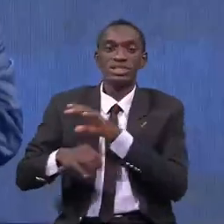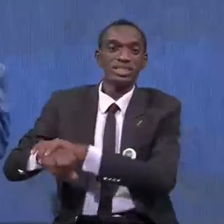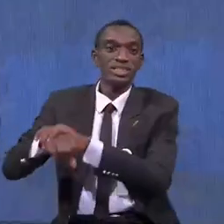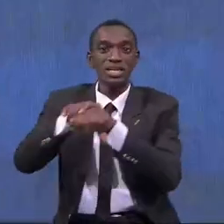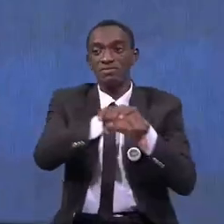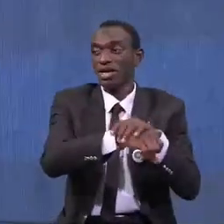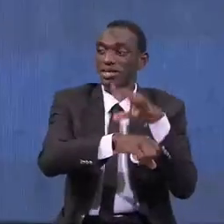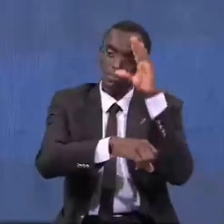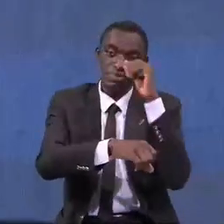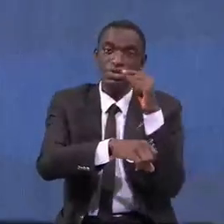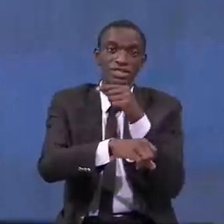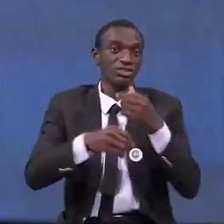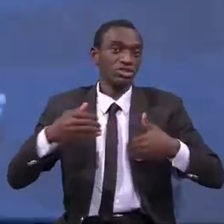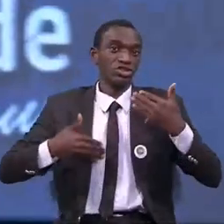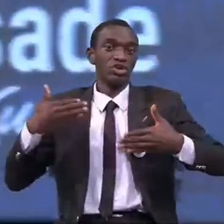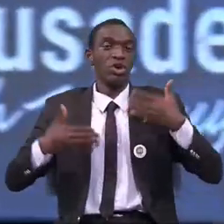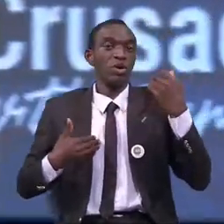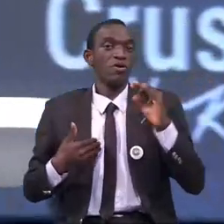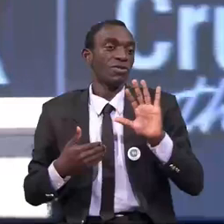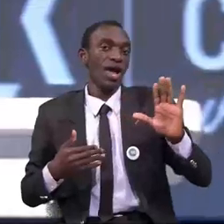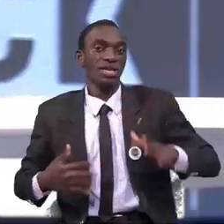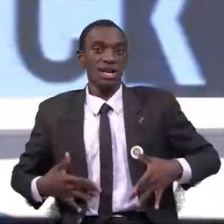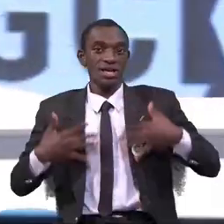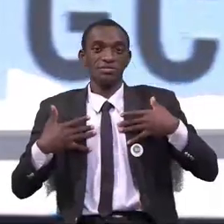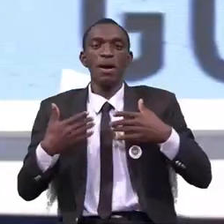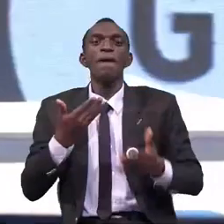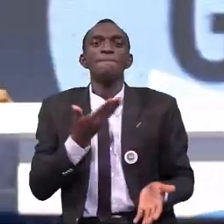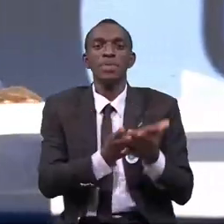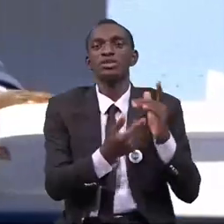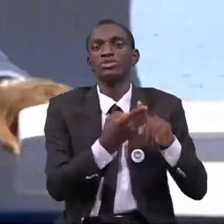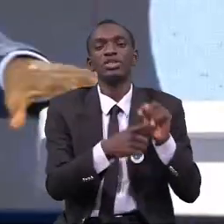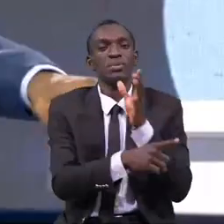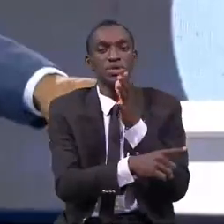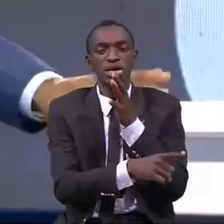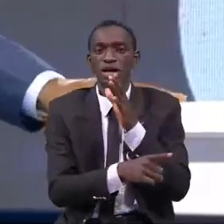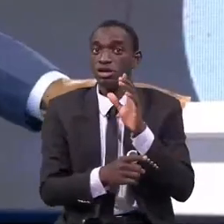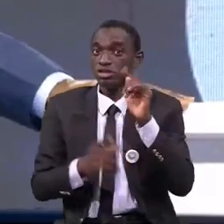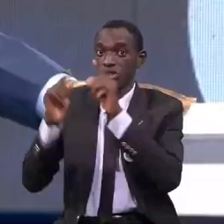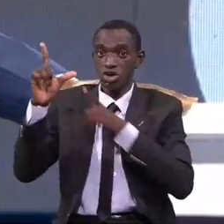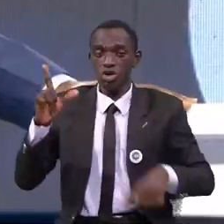mère la joie l'allégresse de sa vie a été remise à sa